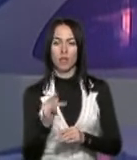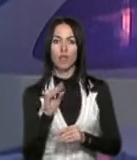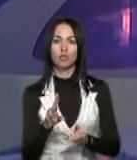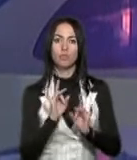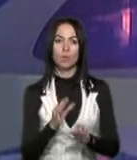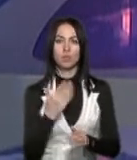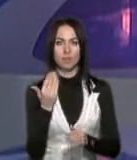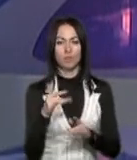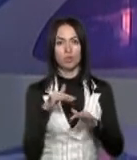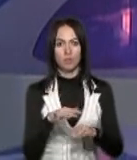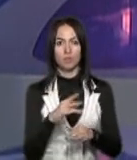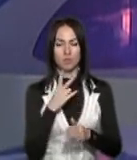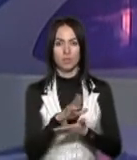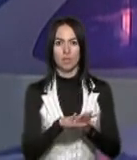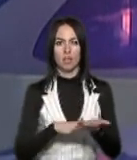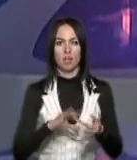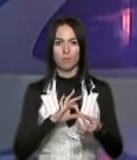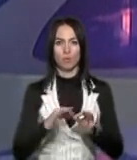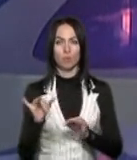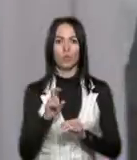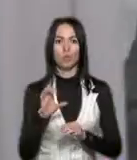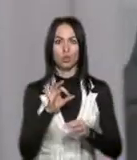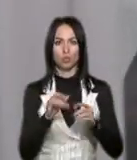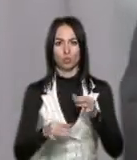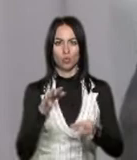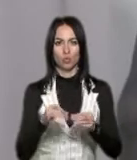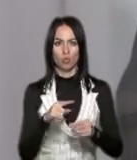Альона Рязанцева із зали суду з подробицями.